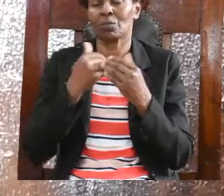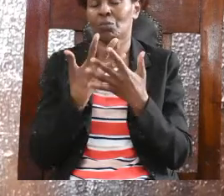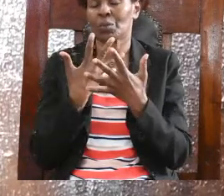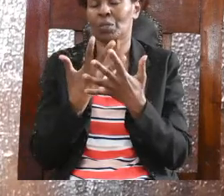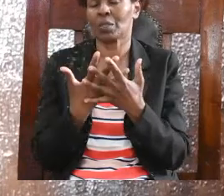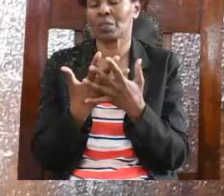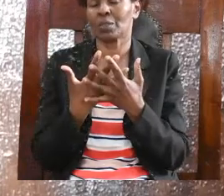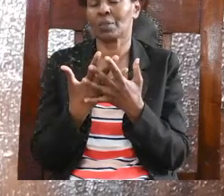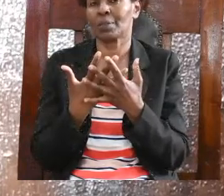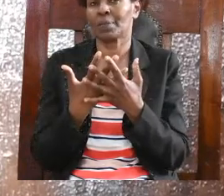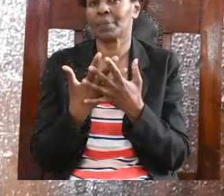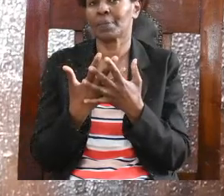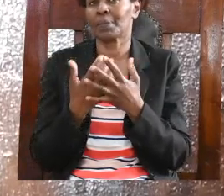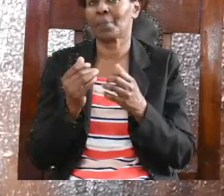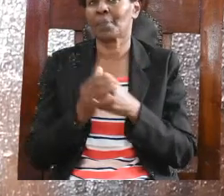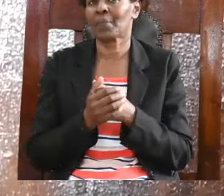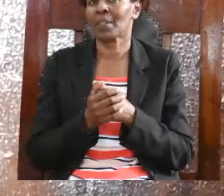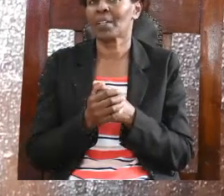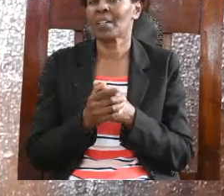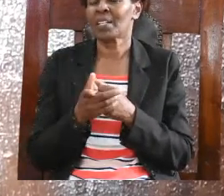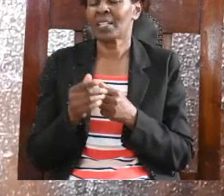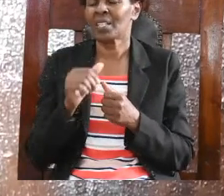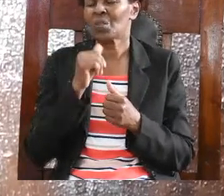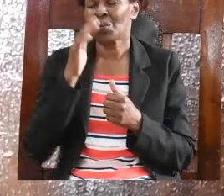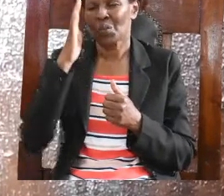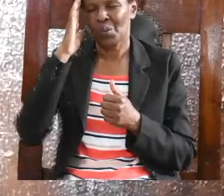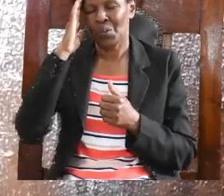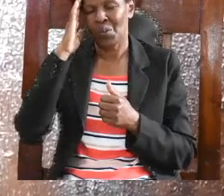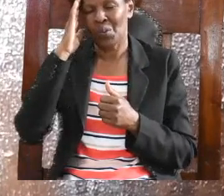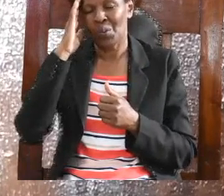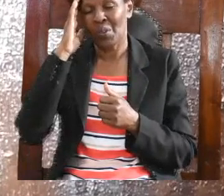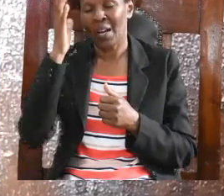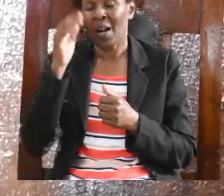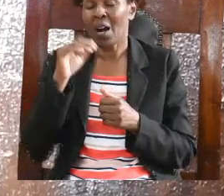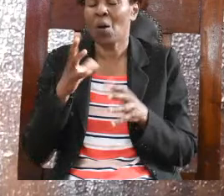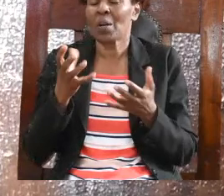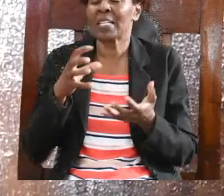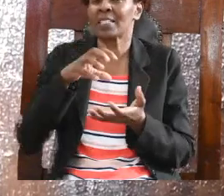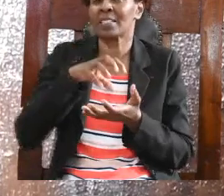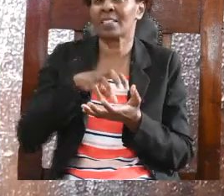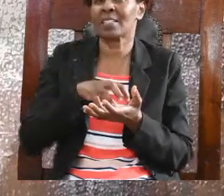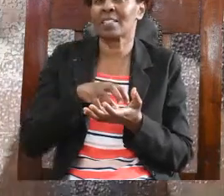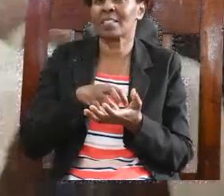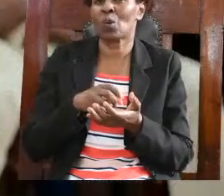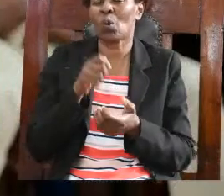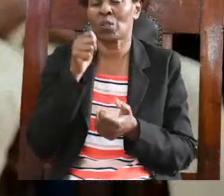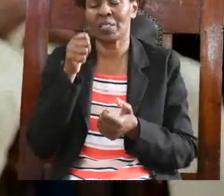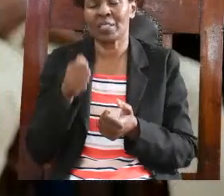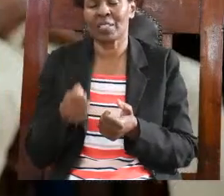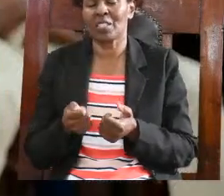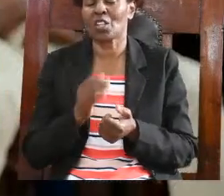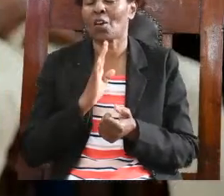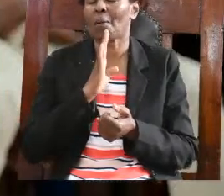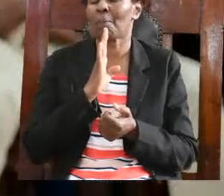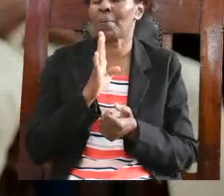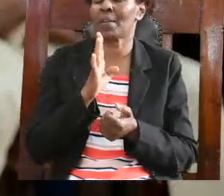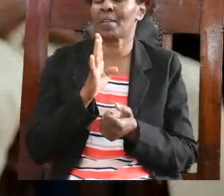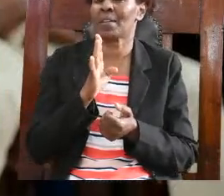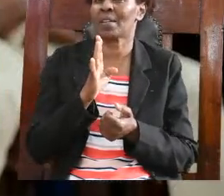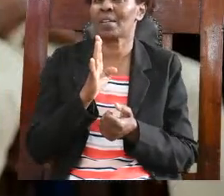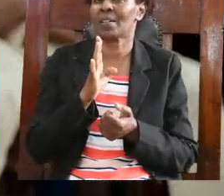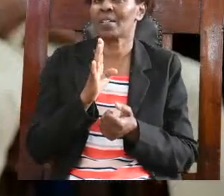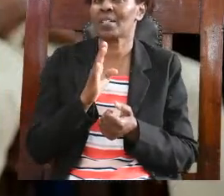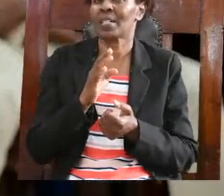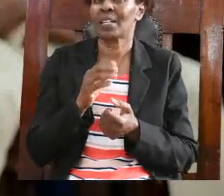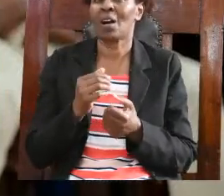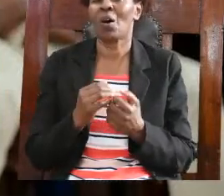korokoroni. Na hakuwa anajua kesi yake itakatwa kwa njia gani,